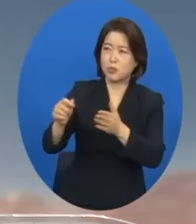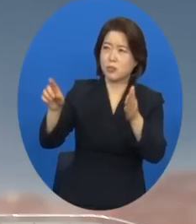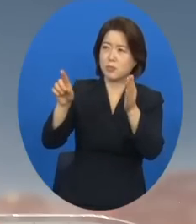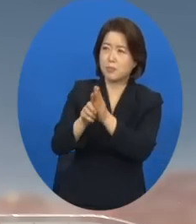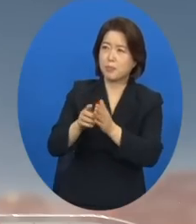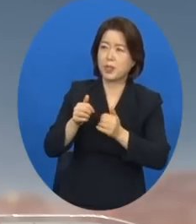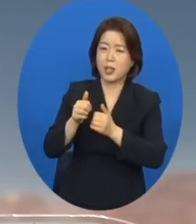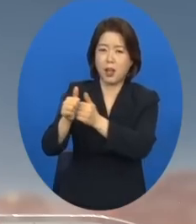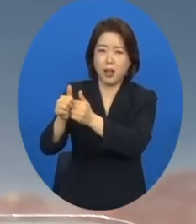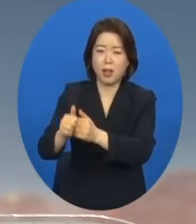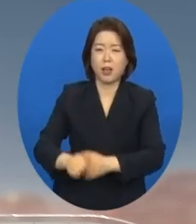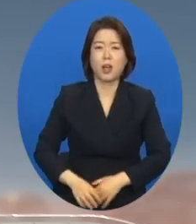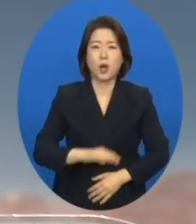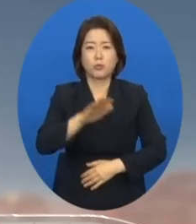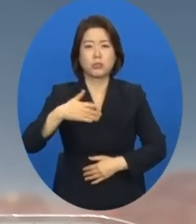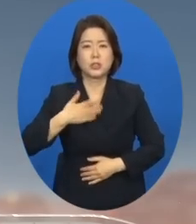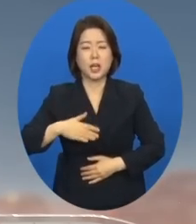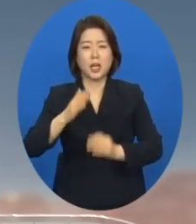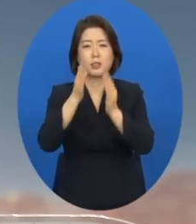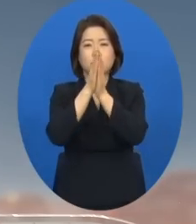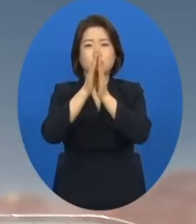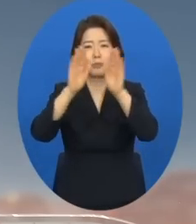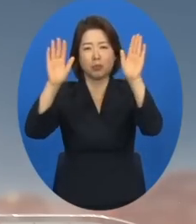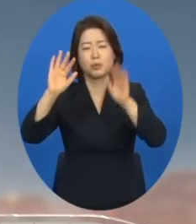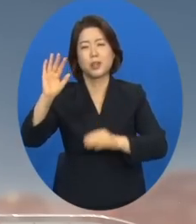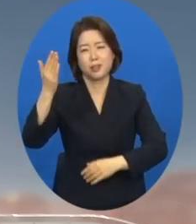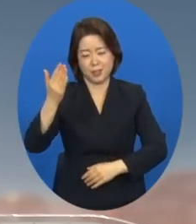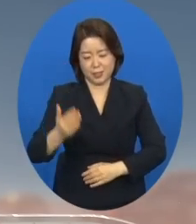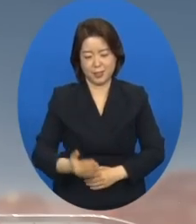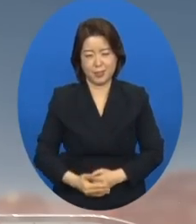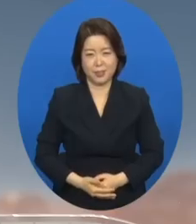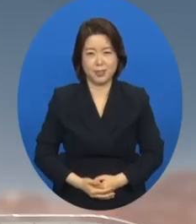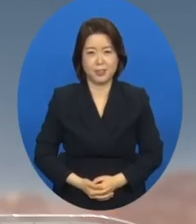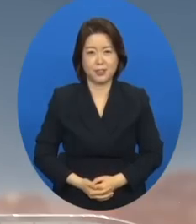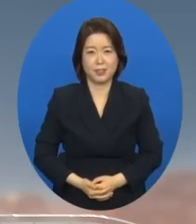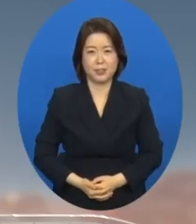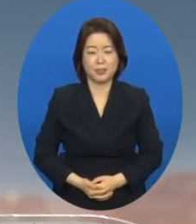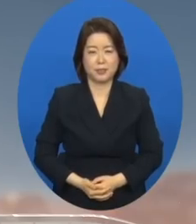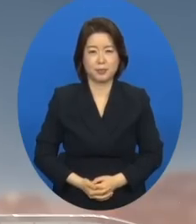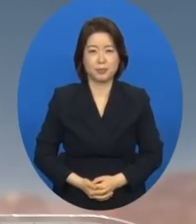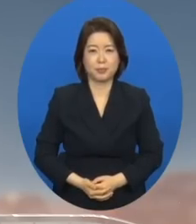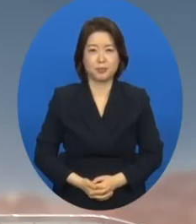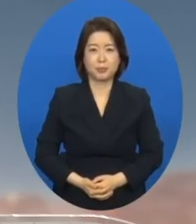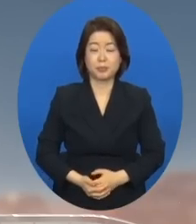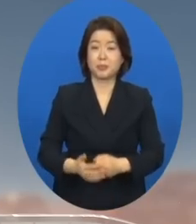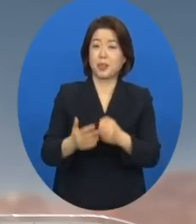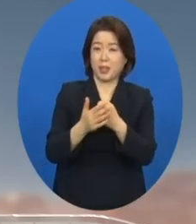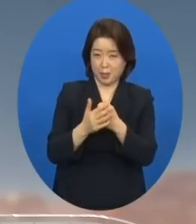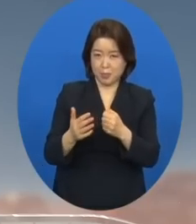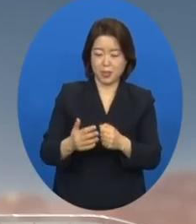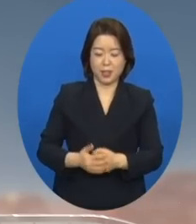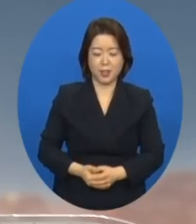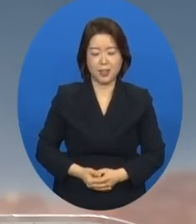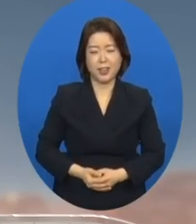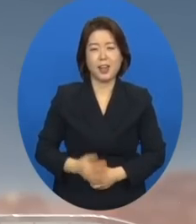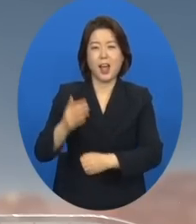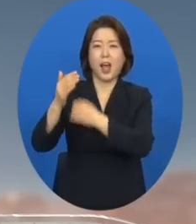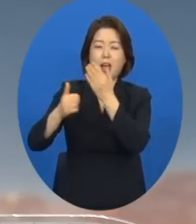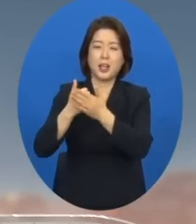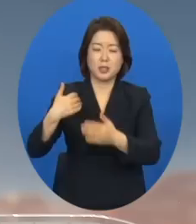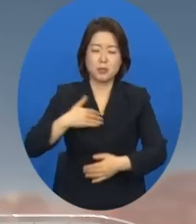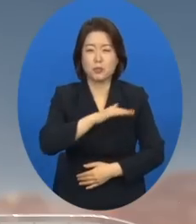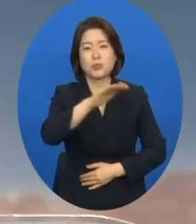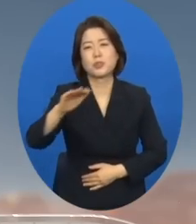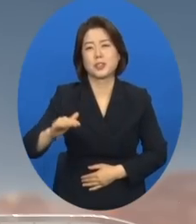우리가 지금 알고 있는 그 모세가 된 거 된 것입니다 그래서 여러분 그래서 하나님이 저와